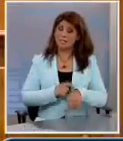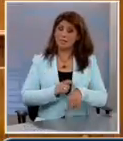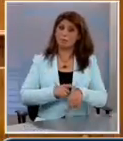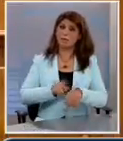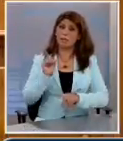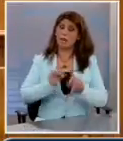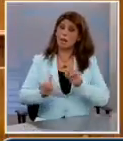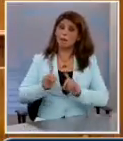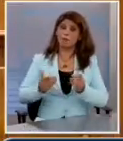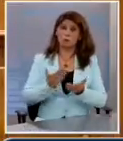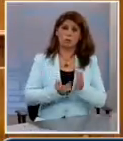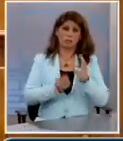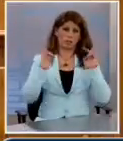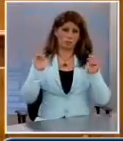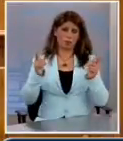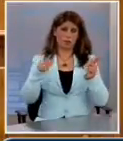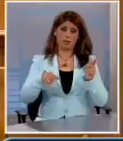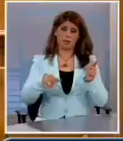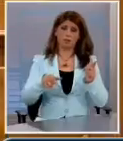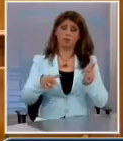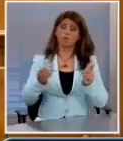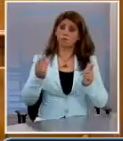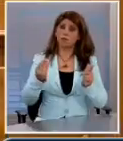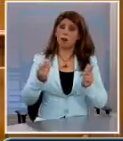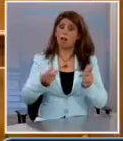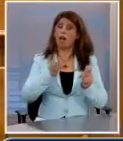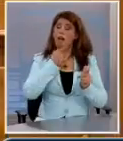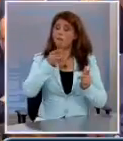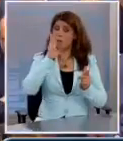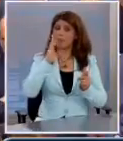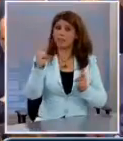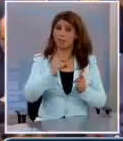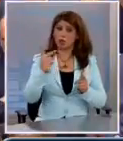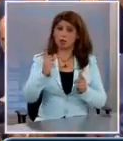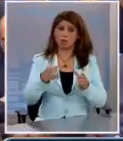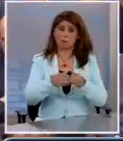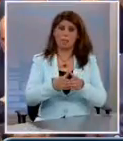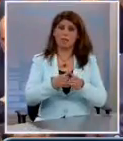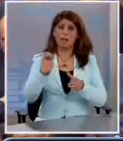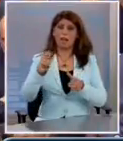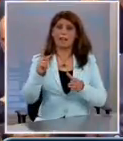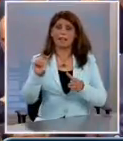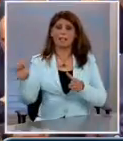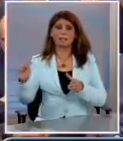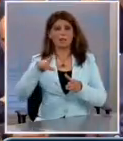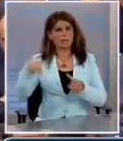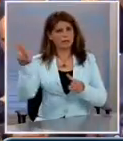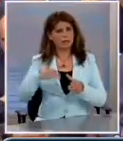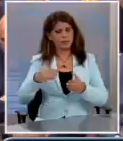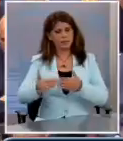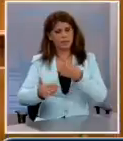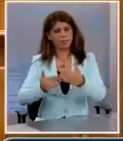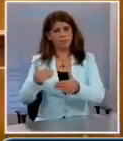από τις προτάσεις της Νέας Δημοκρατίας για αυτήν την εξαιρετικά ευπαθή κοινωνική ομάδα. Το ΕΚΑΣ καταργείται σταδιακά και